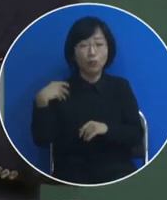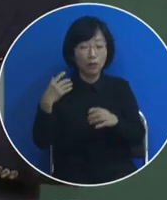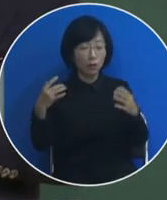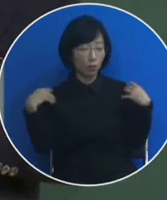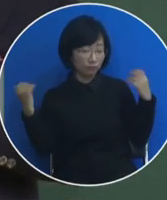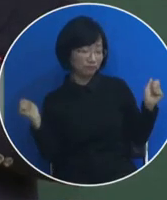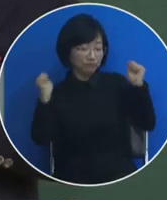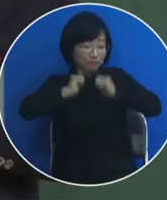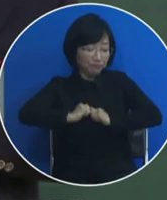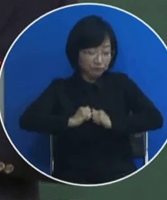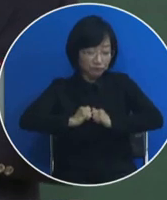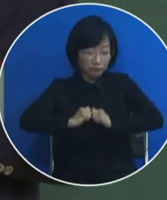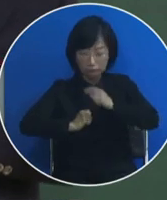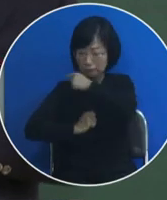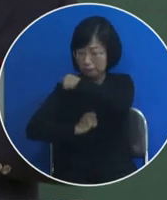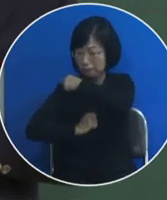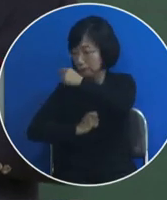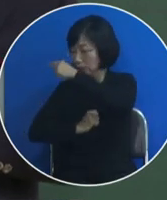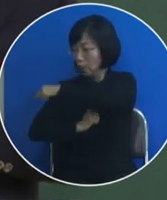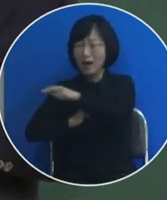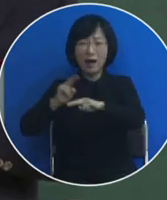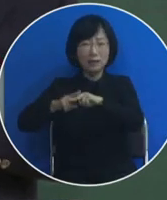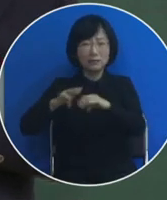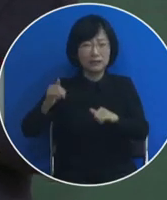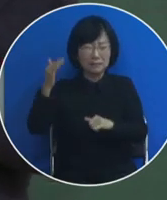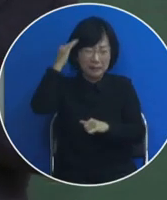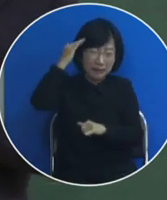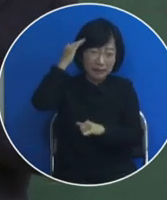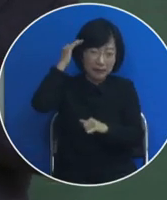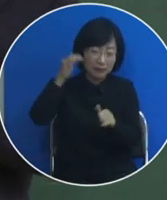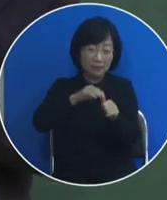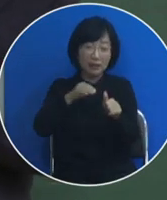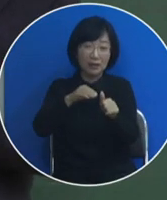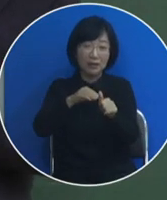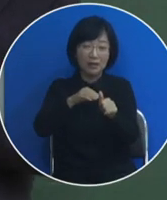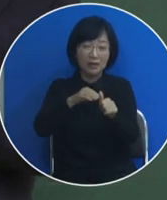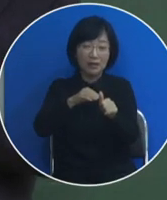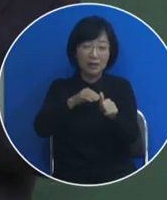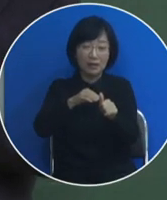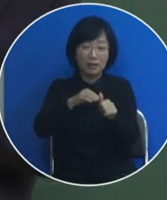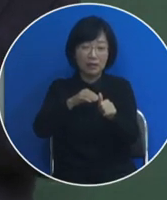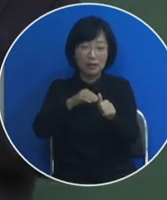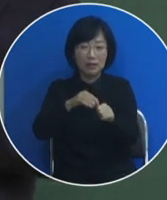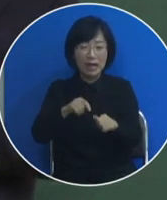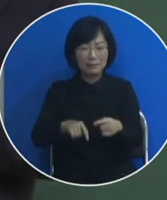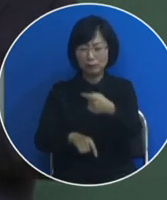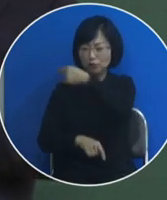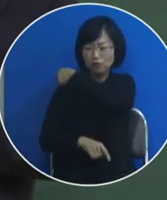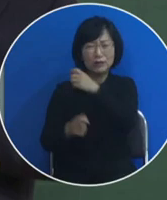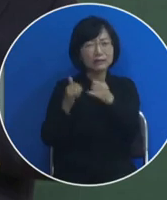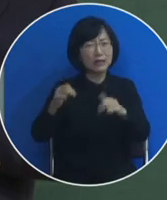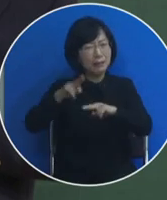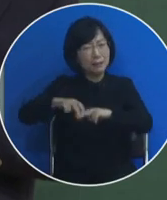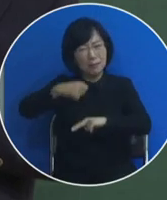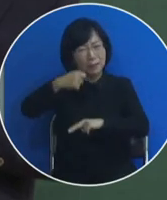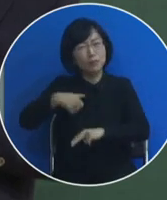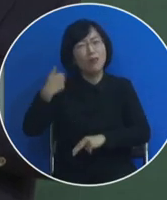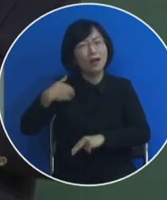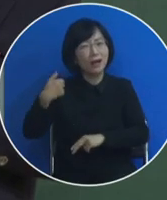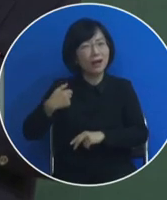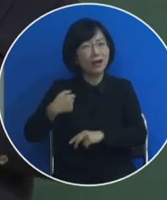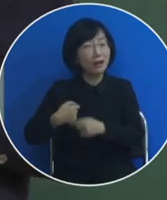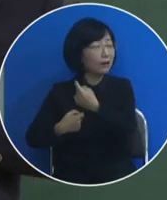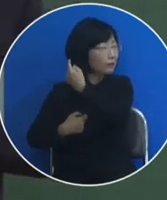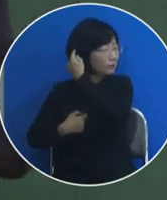at all. 생각 안 한 거지. That he just wasn't thinking. 그래, 주위에 사람이 계시다고 생각 안 한 거지. That he was not thinking that there was